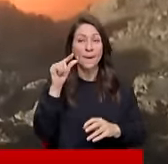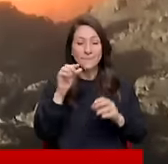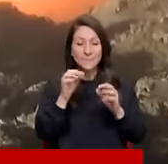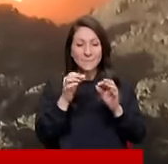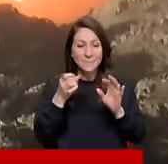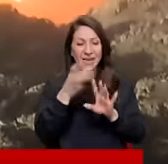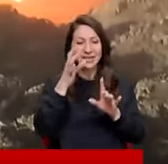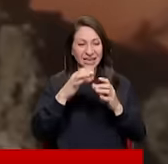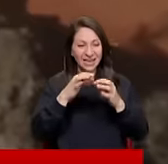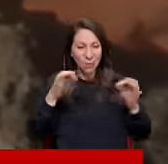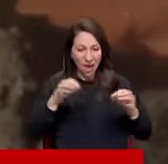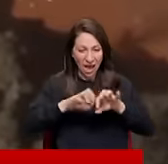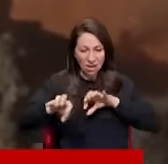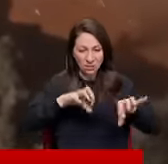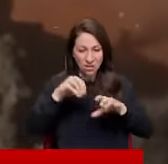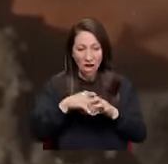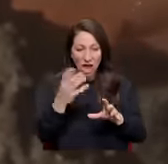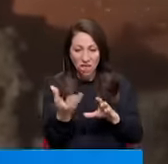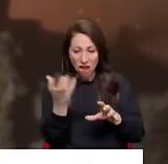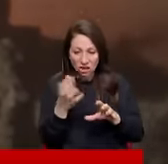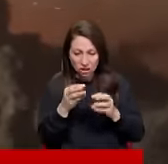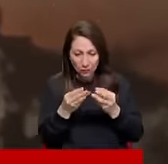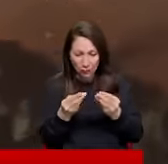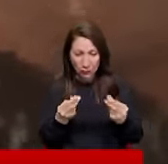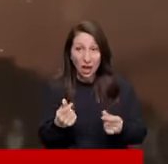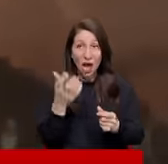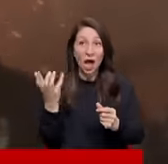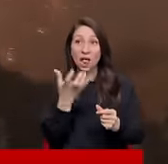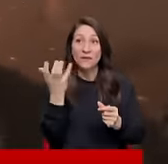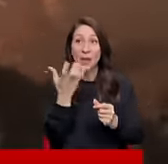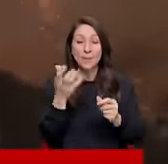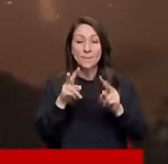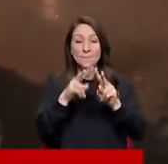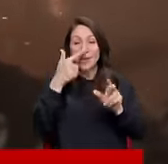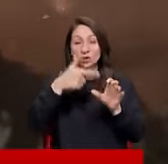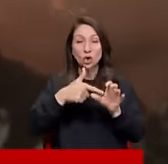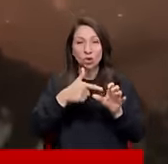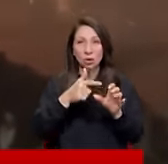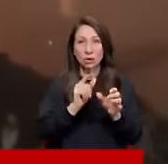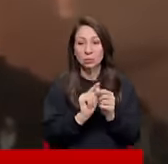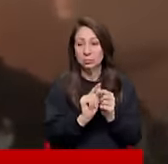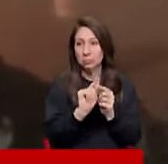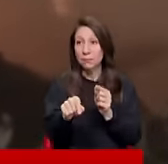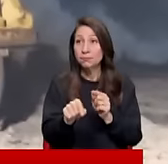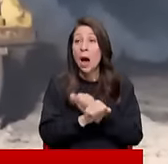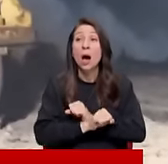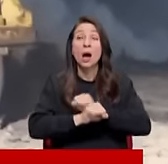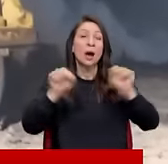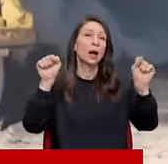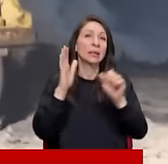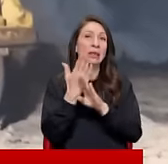kabloları plastiğinden ayrıştırmak için ateş yakılmış olması ve alevlerin mazot tankerine sıçrayarak patlamaya neden